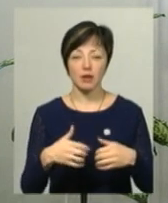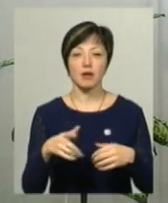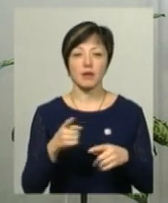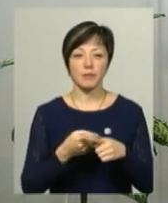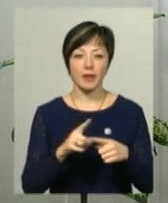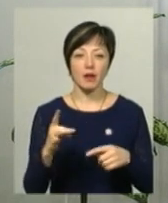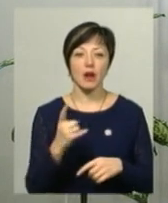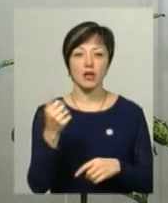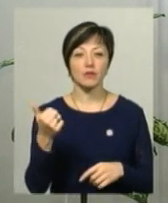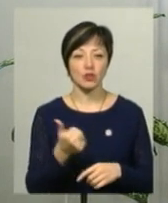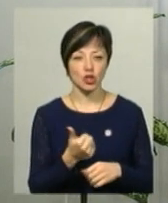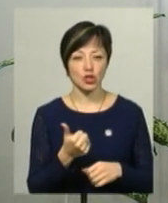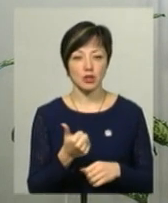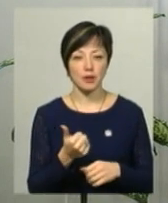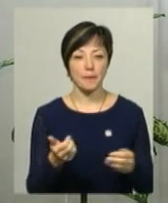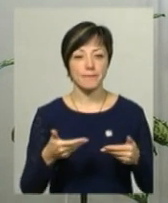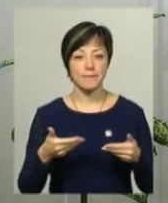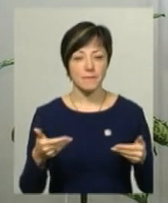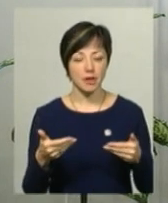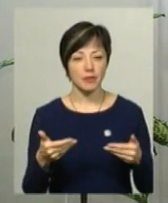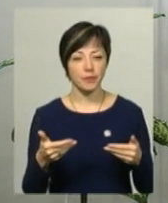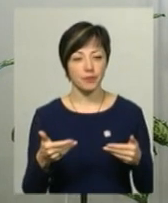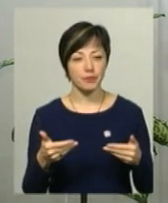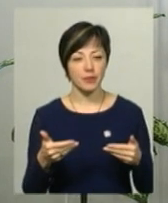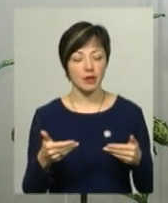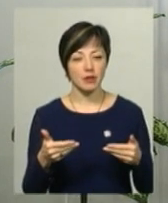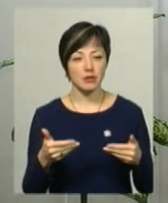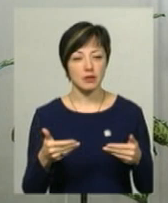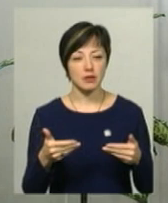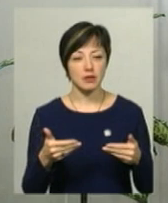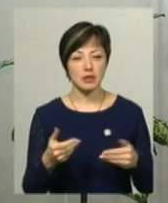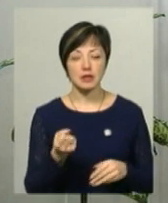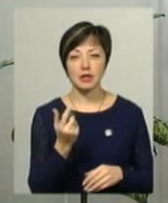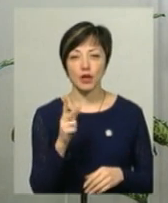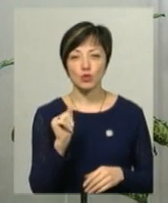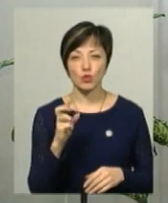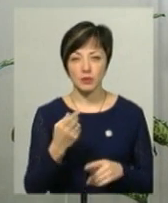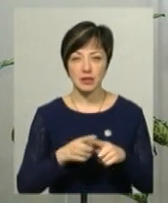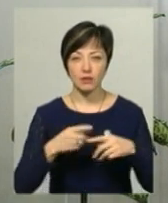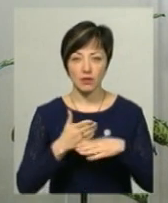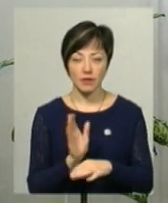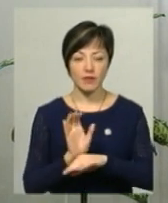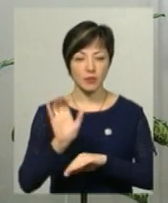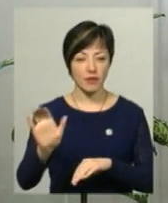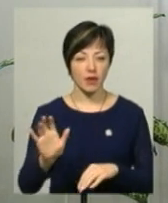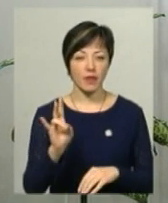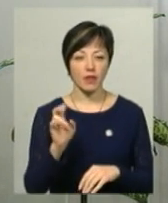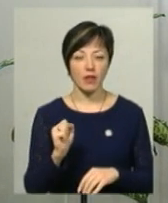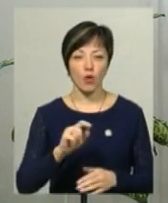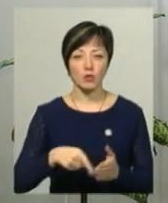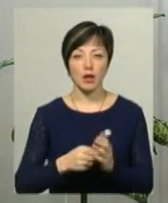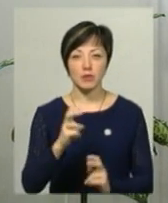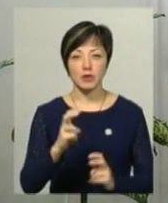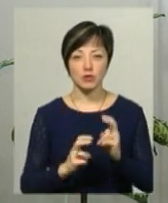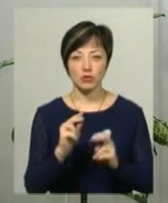Раз в тиждень ми, відповідно, набиваємо 13 кубів тієї тріски, відвозимо на комунальне